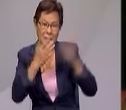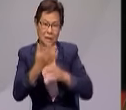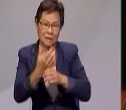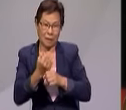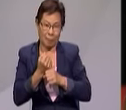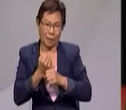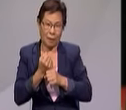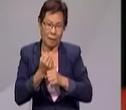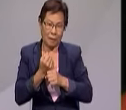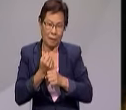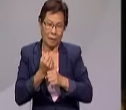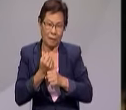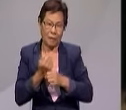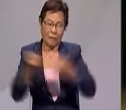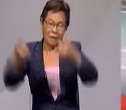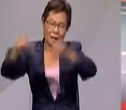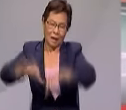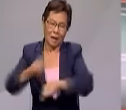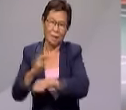dapat buat upset lah.